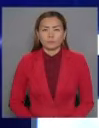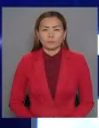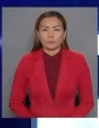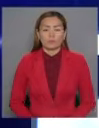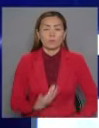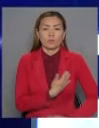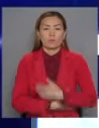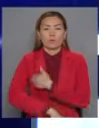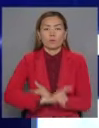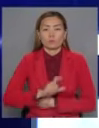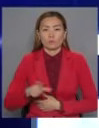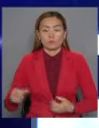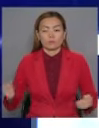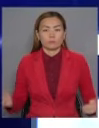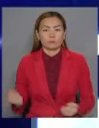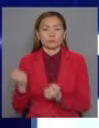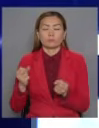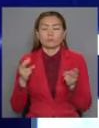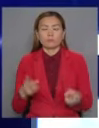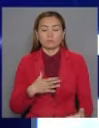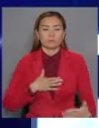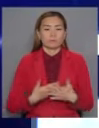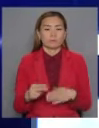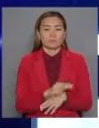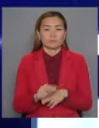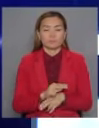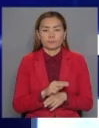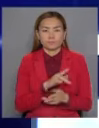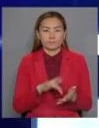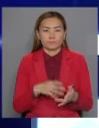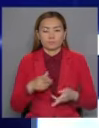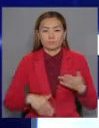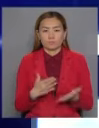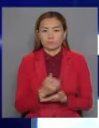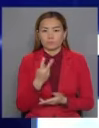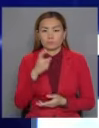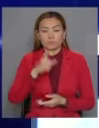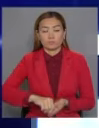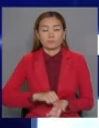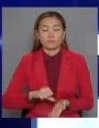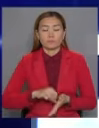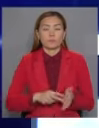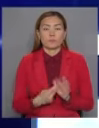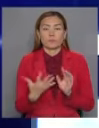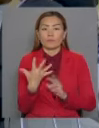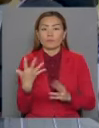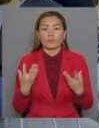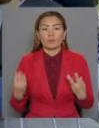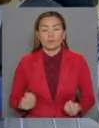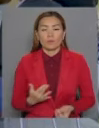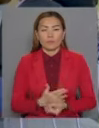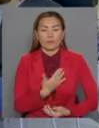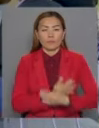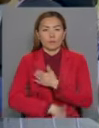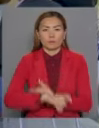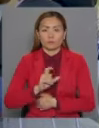Мүмкіндігі шектеулі жандарды қолдауға арналған белсенді оңалту лагері тамамдалды. 12 адам қатысқан бұл жоба 5 күнге созылды. Онда мүмкіндігі